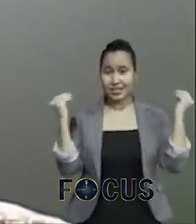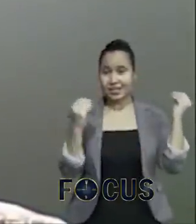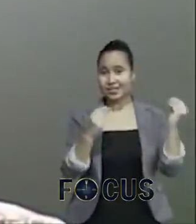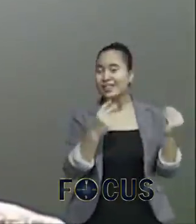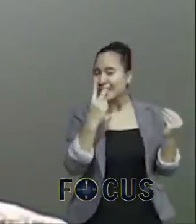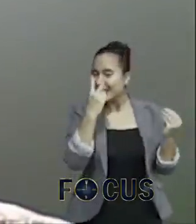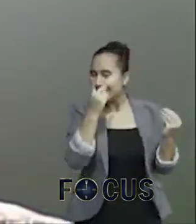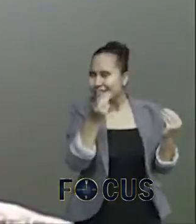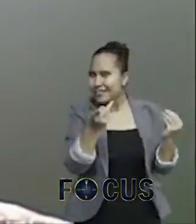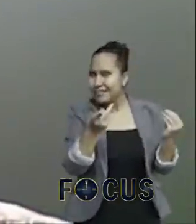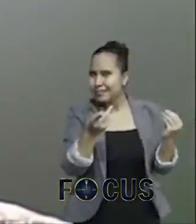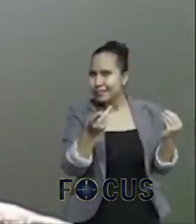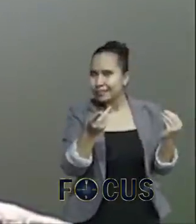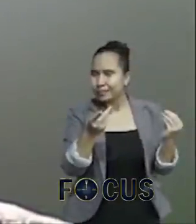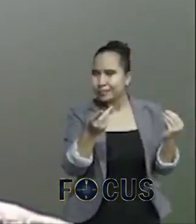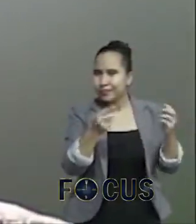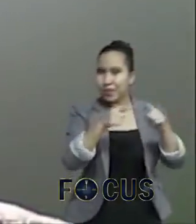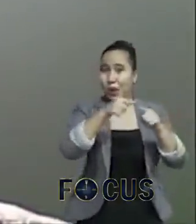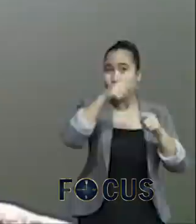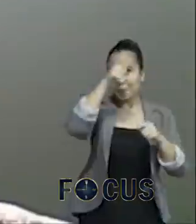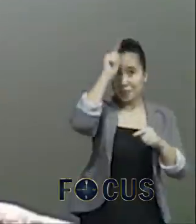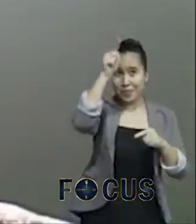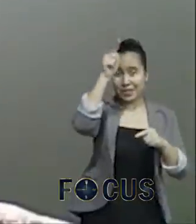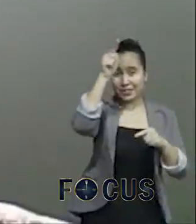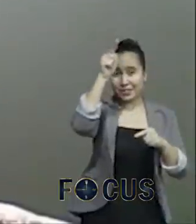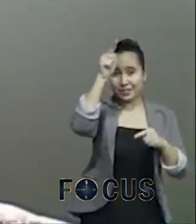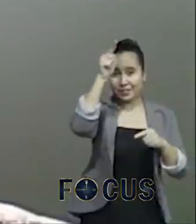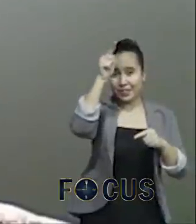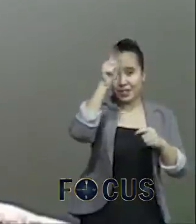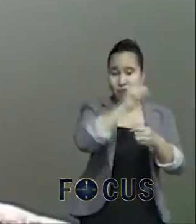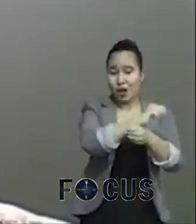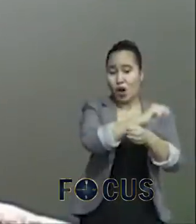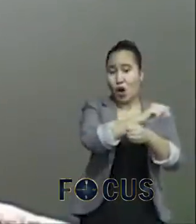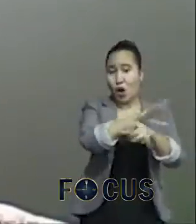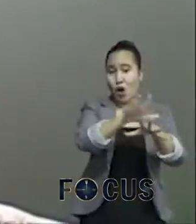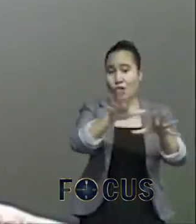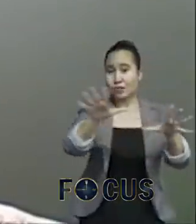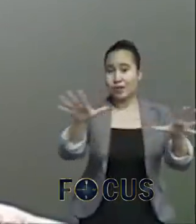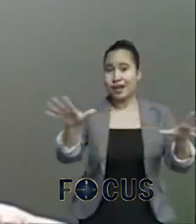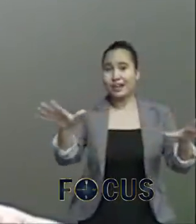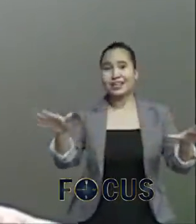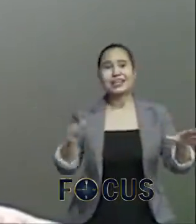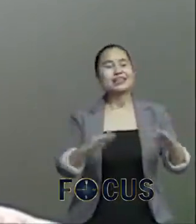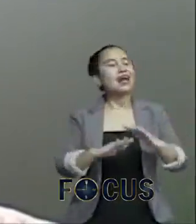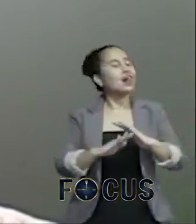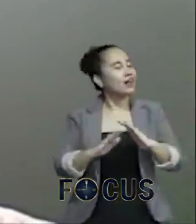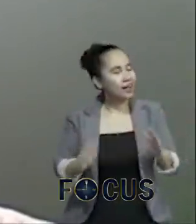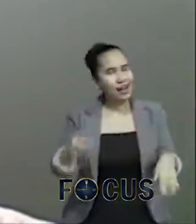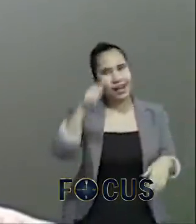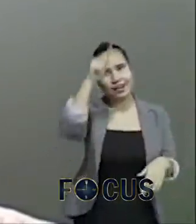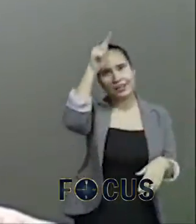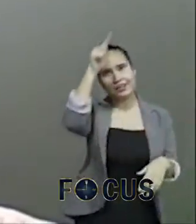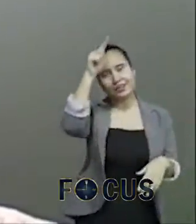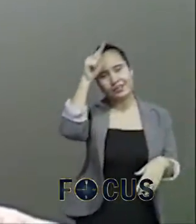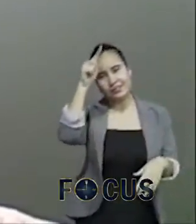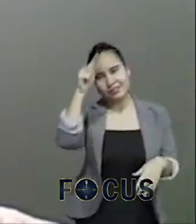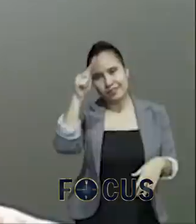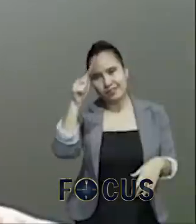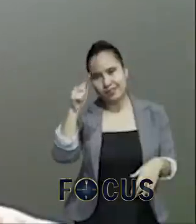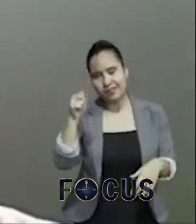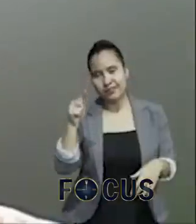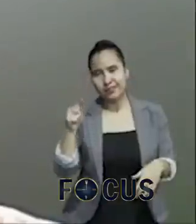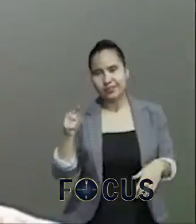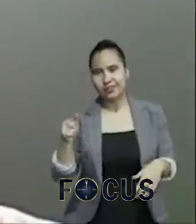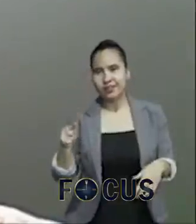dat de piek van de COVID-uitbraak al goed gepasseerd is. En waarbij